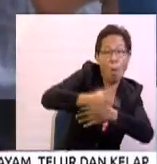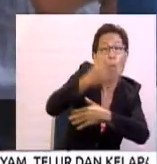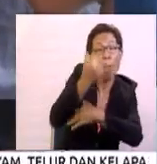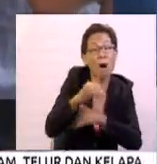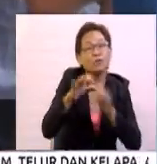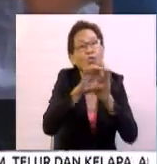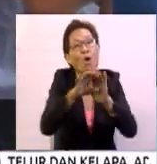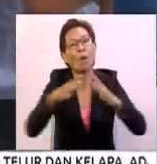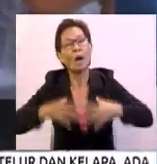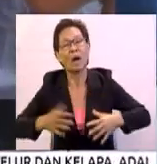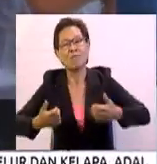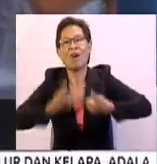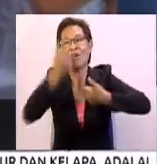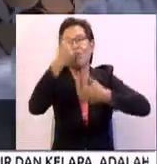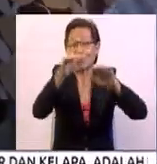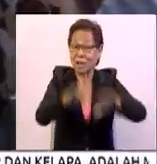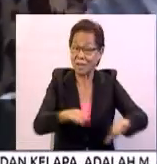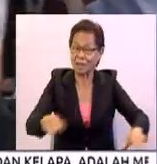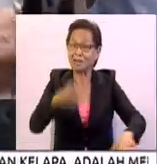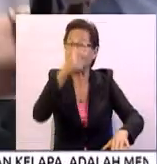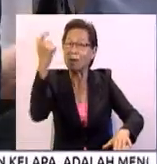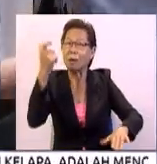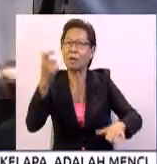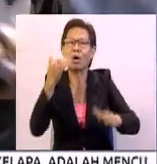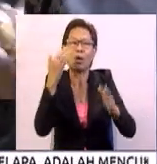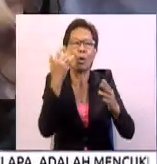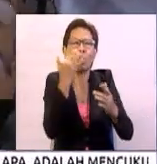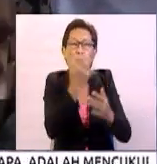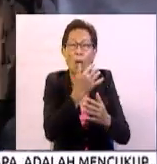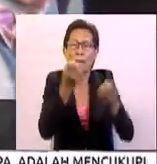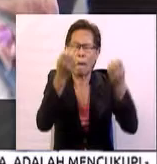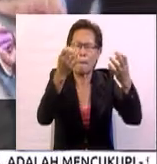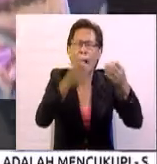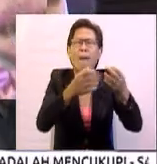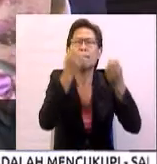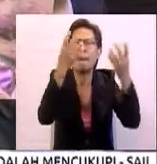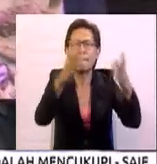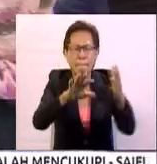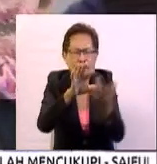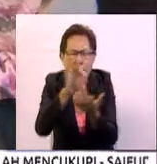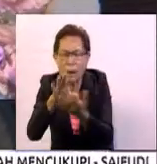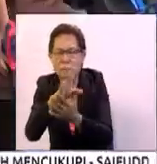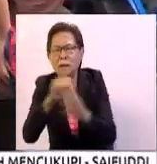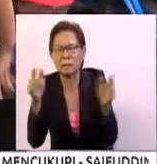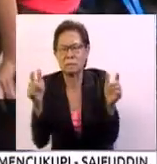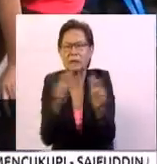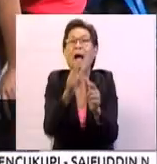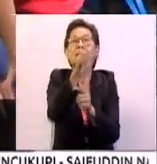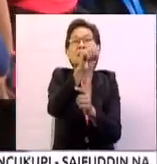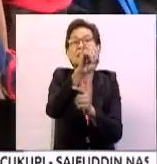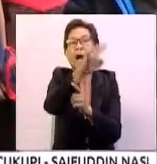seperti pakaian raya untuk kanak-kanak berikutan warna pilihan dan saiz yang cepat habis.